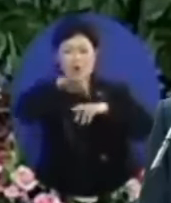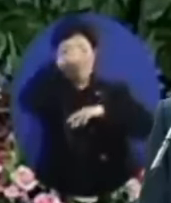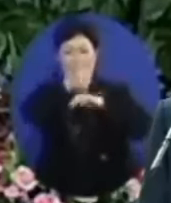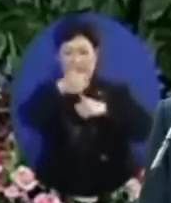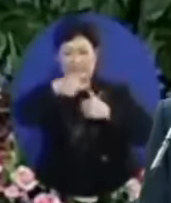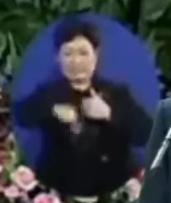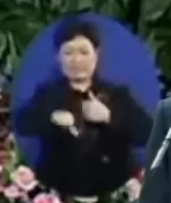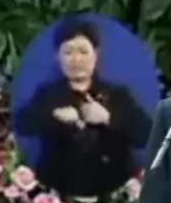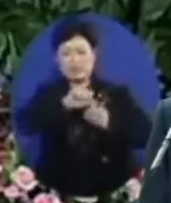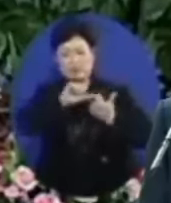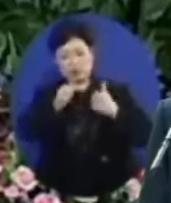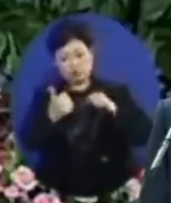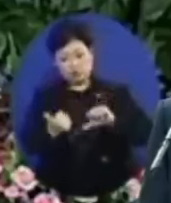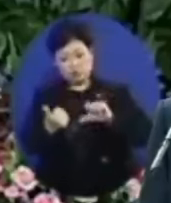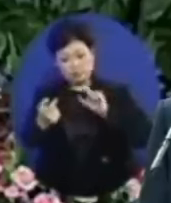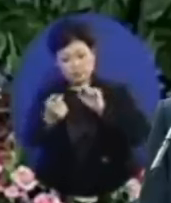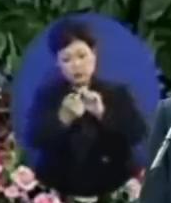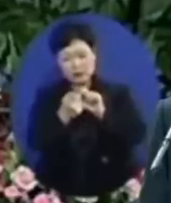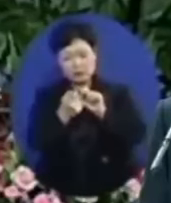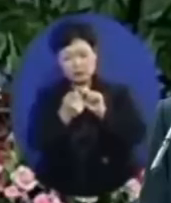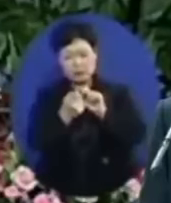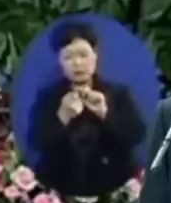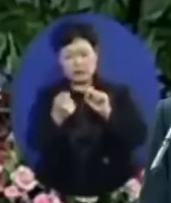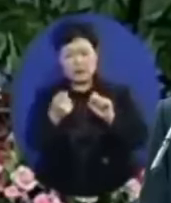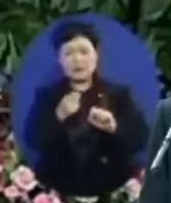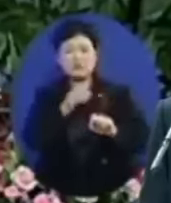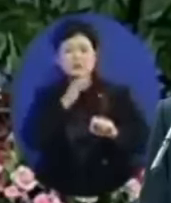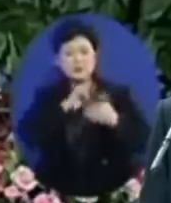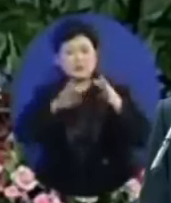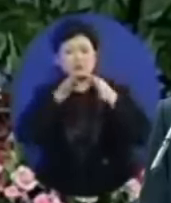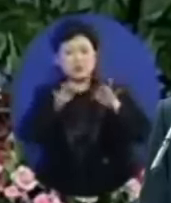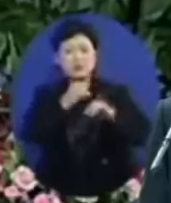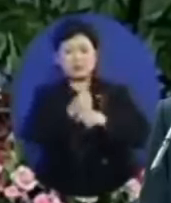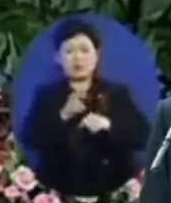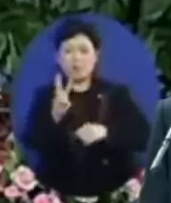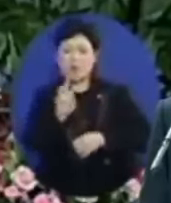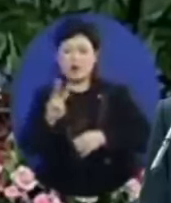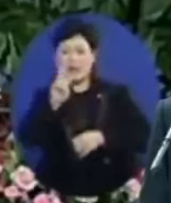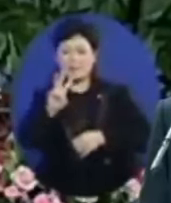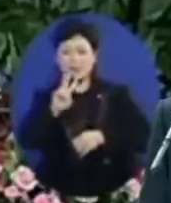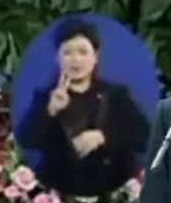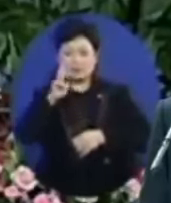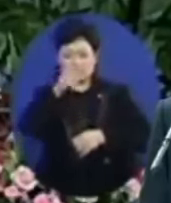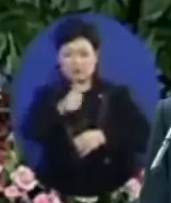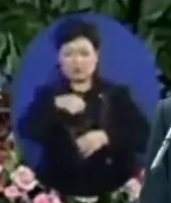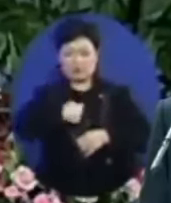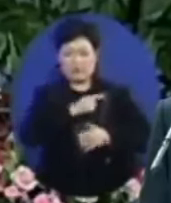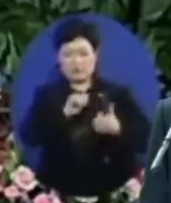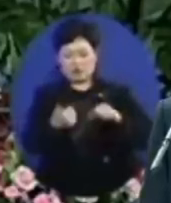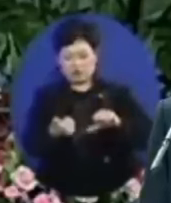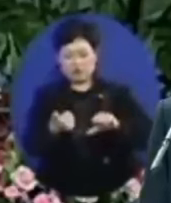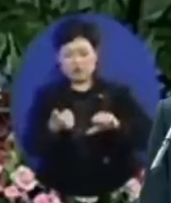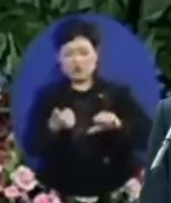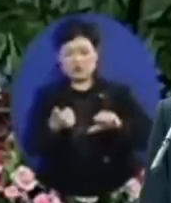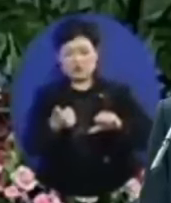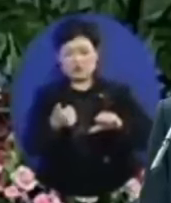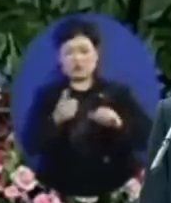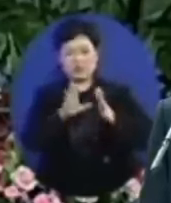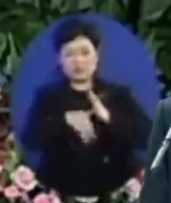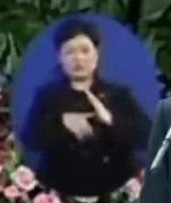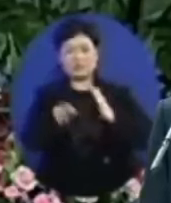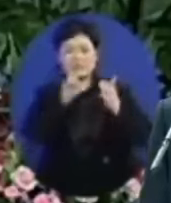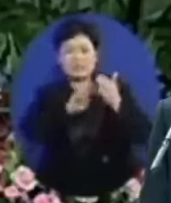침상에서 이 찬송을 불러달라고 부탁을 했습니다. 윌리엄 글라스톤 수상도 자신의 장례식에서 이 찬송을 불러달라는